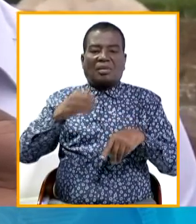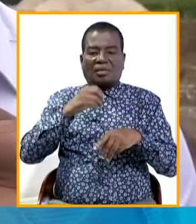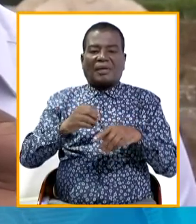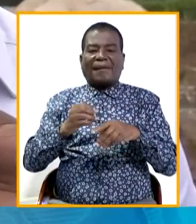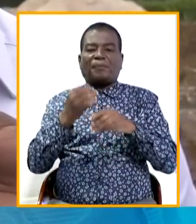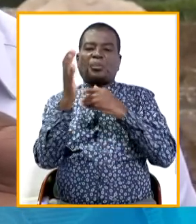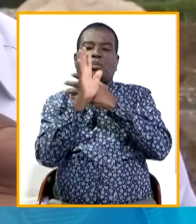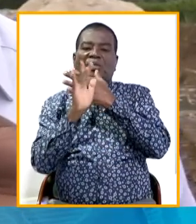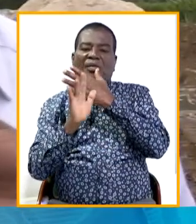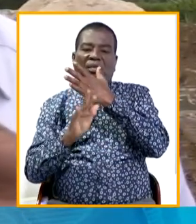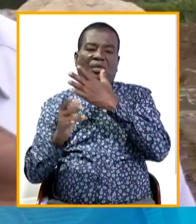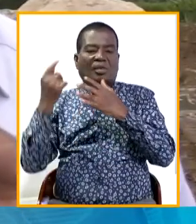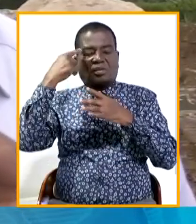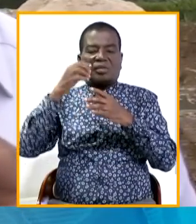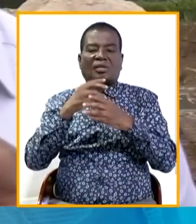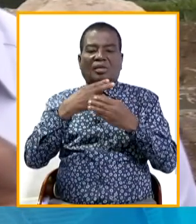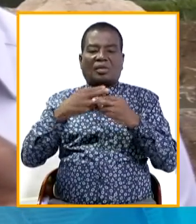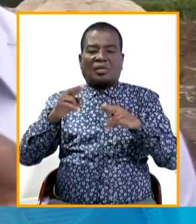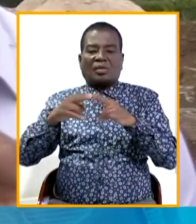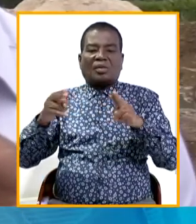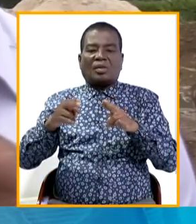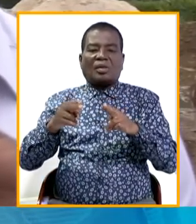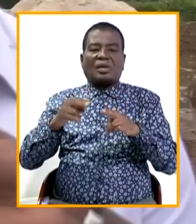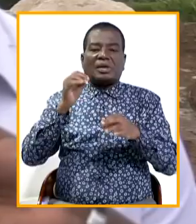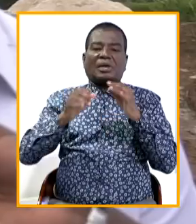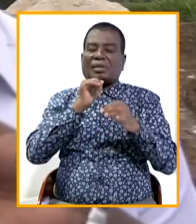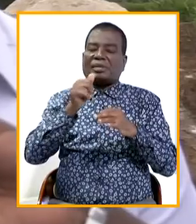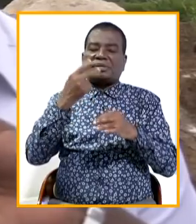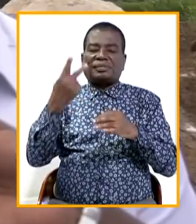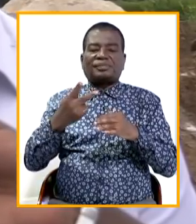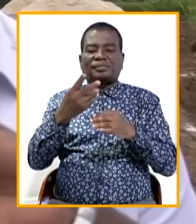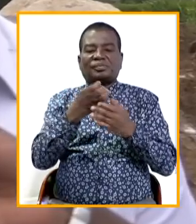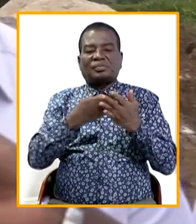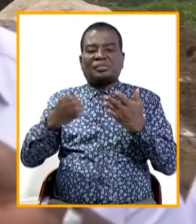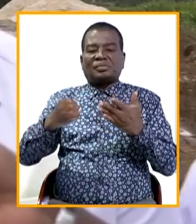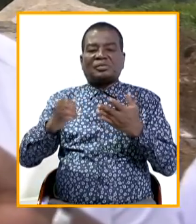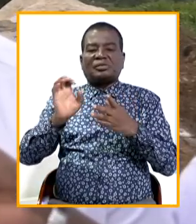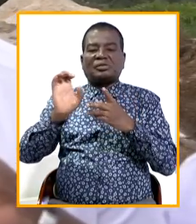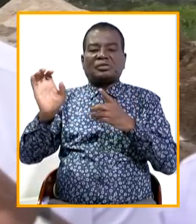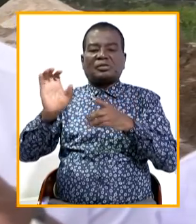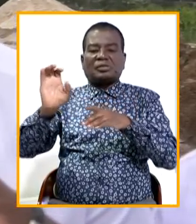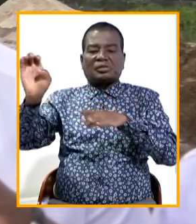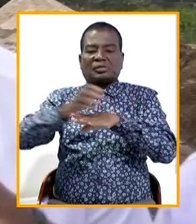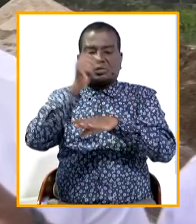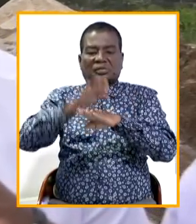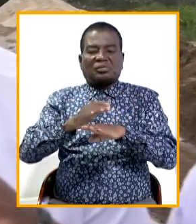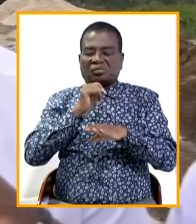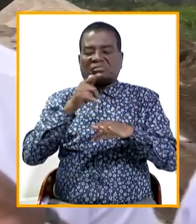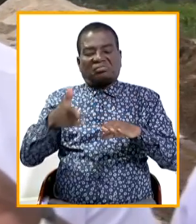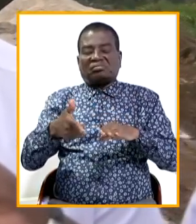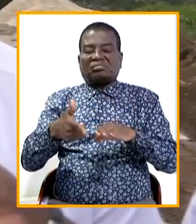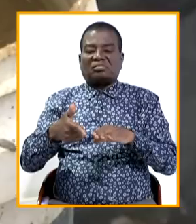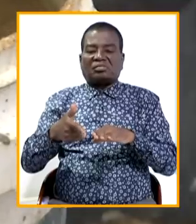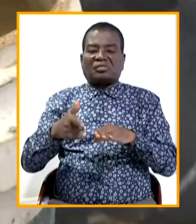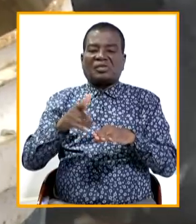pour la maturation de ses œufs. Donc s'il n'y a pas ces deux éléments, le moustique n'existe pas. Et si le moustique n'existe pas, évidemment